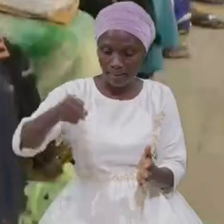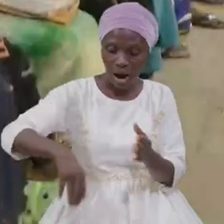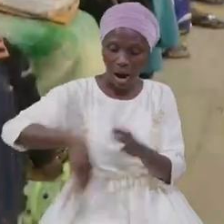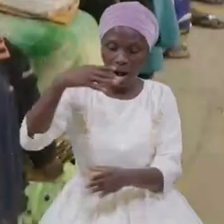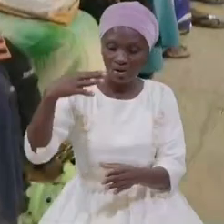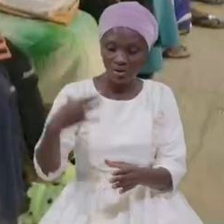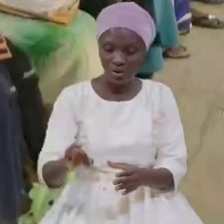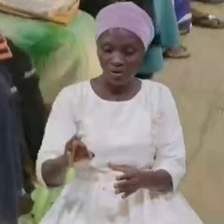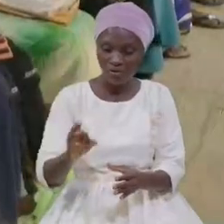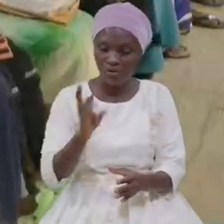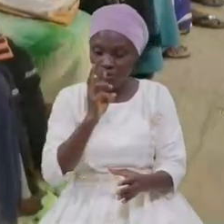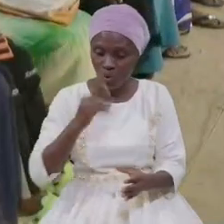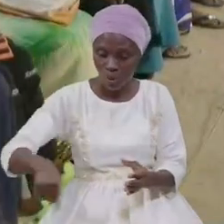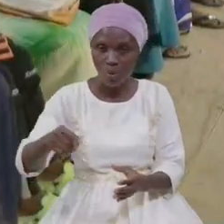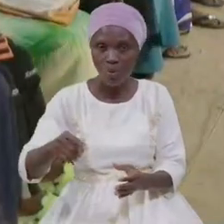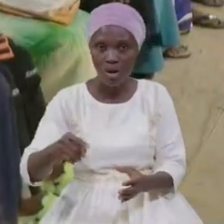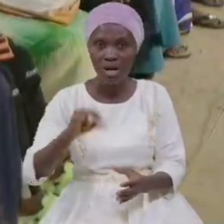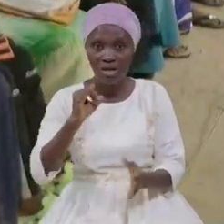le puits?